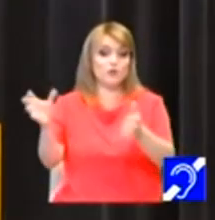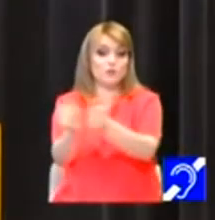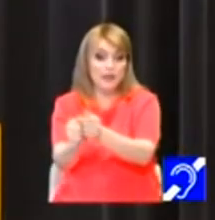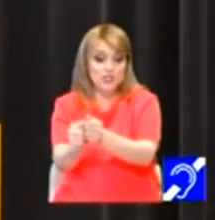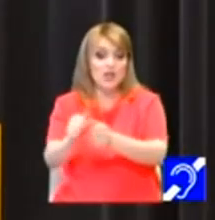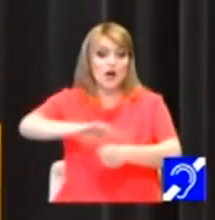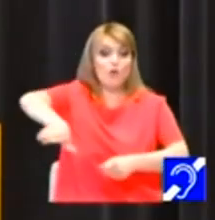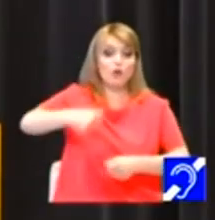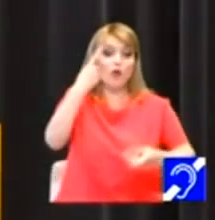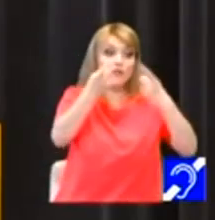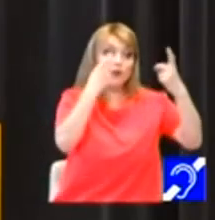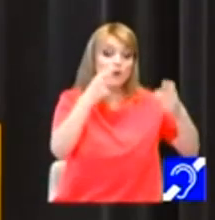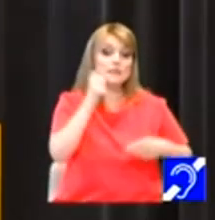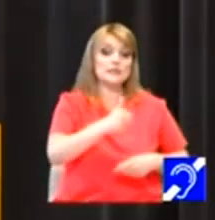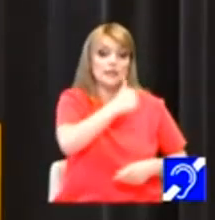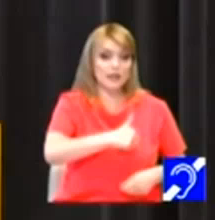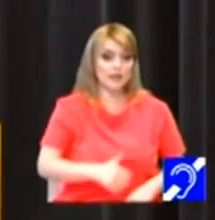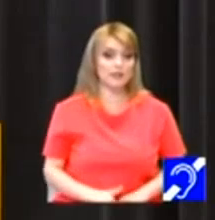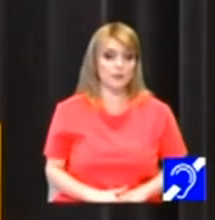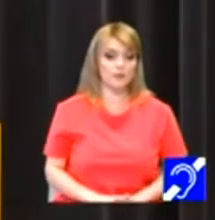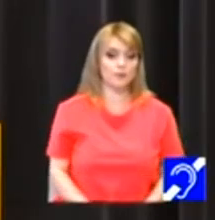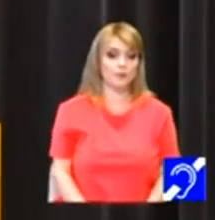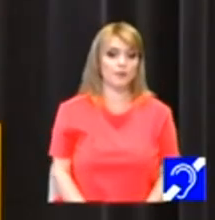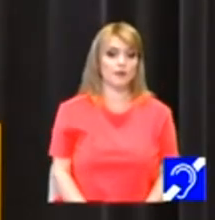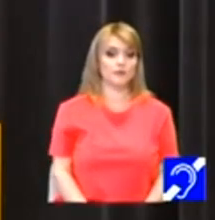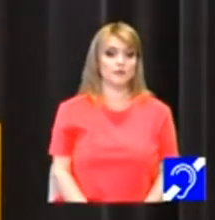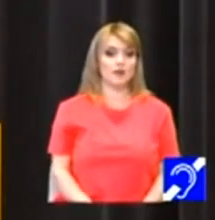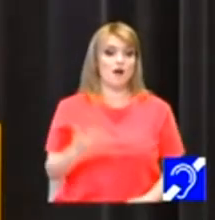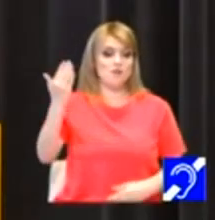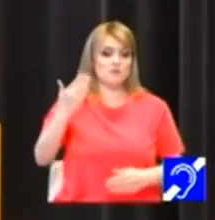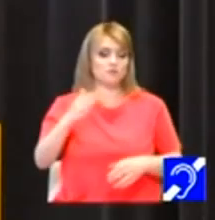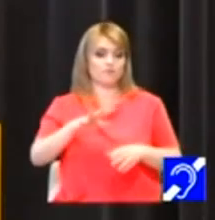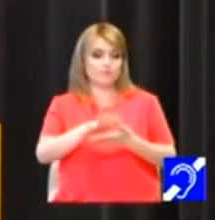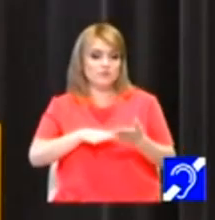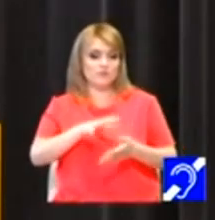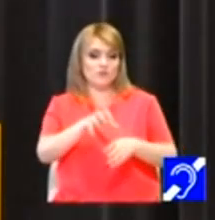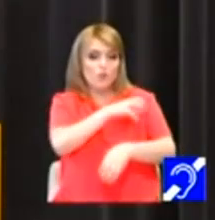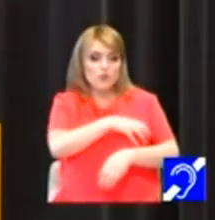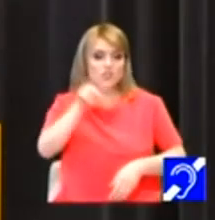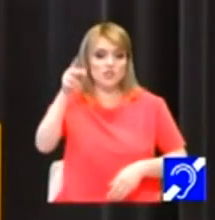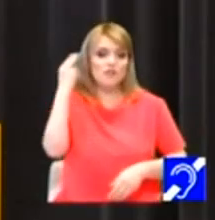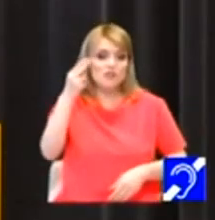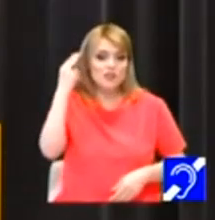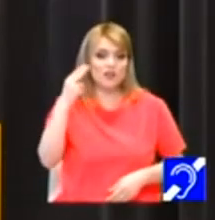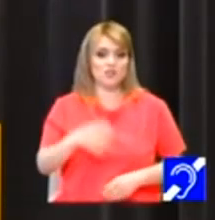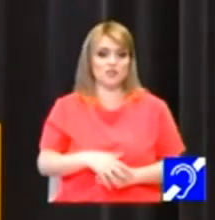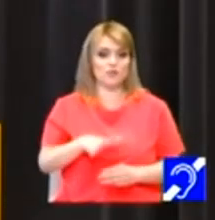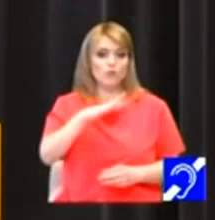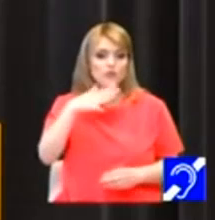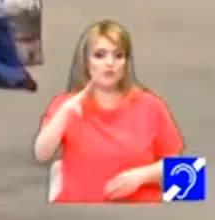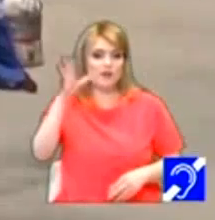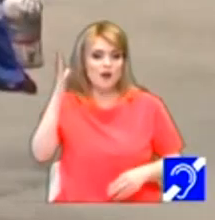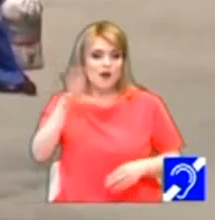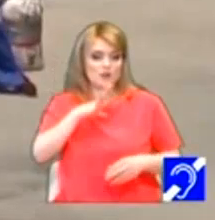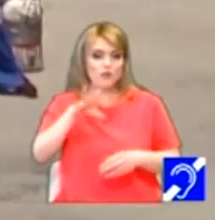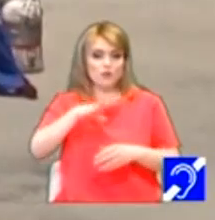trade secrets both in America and in China. And the CCP has long engaged in cyber espionage and